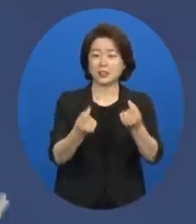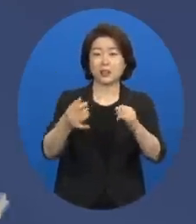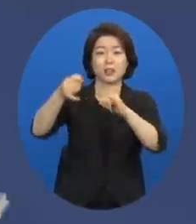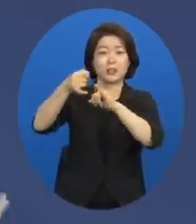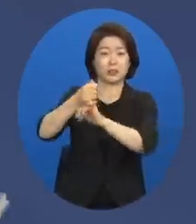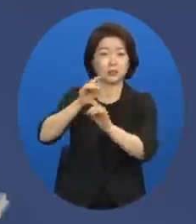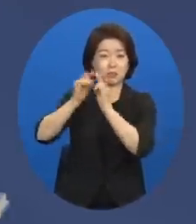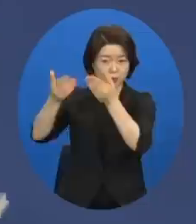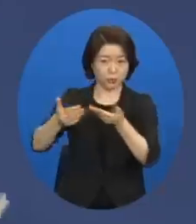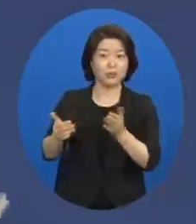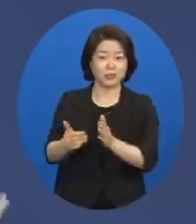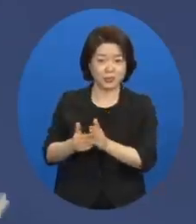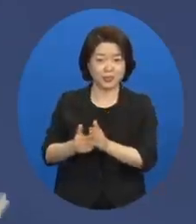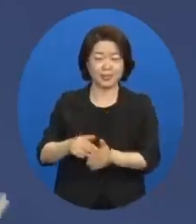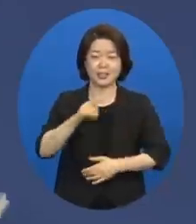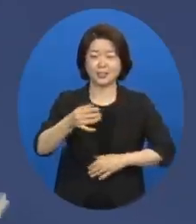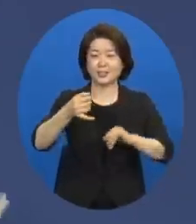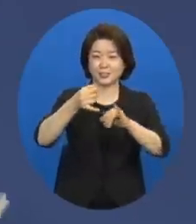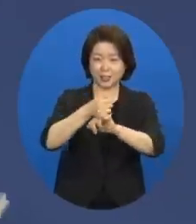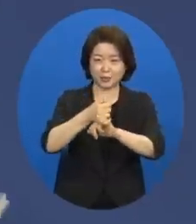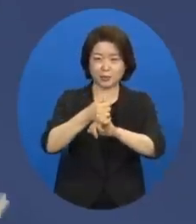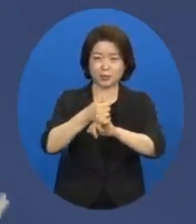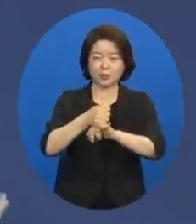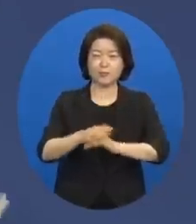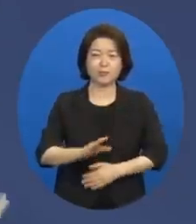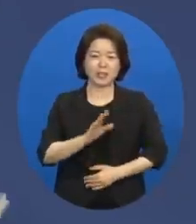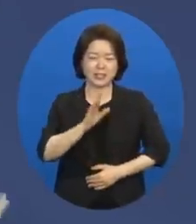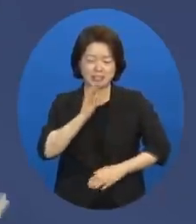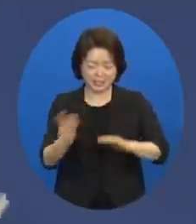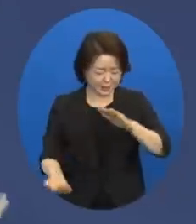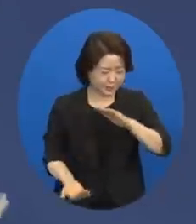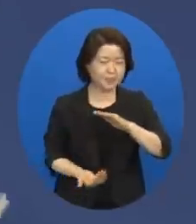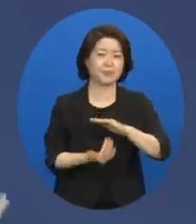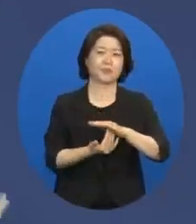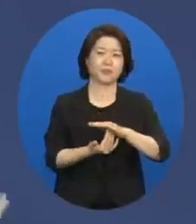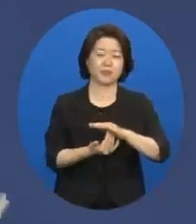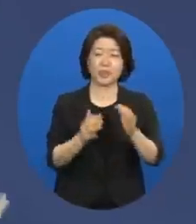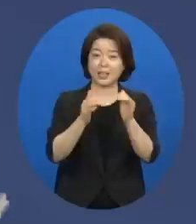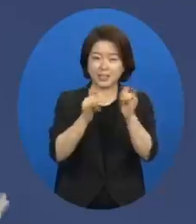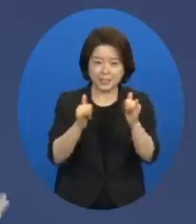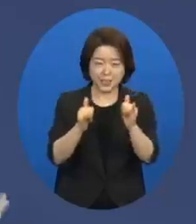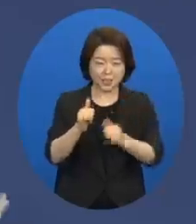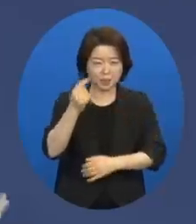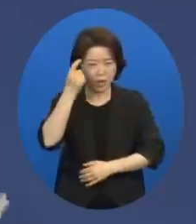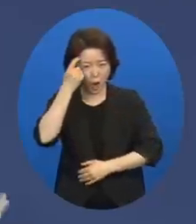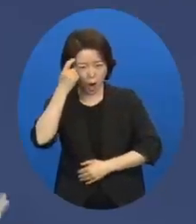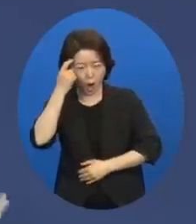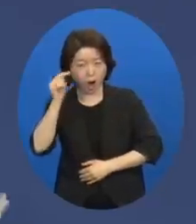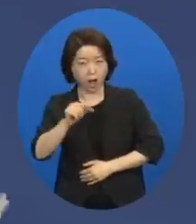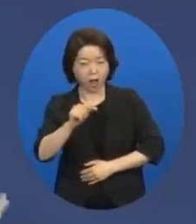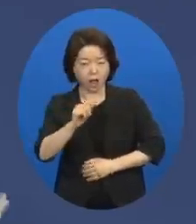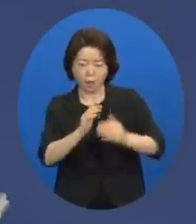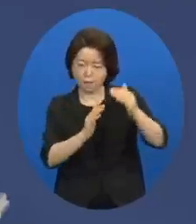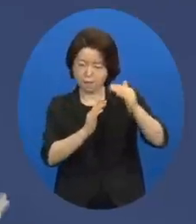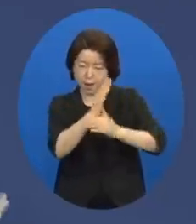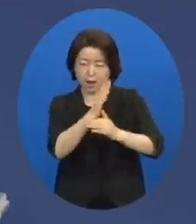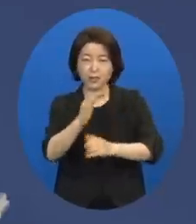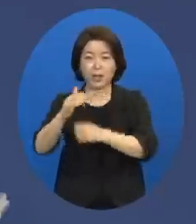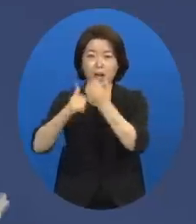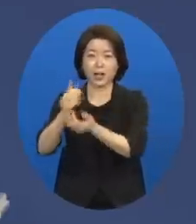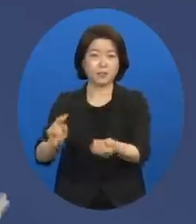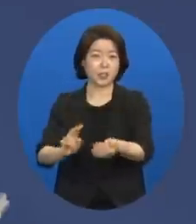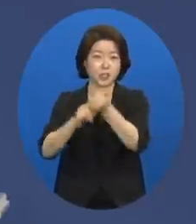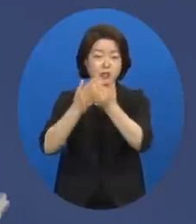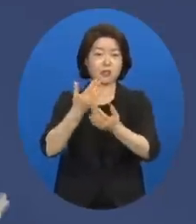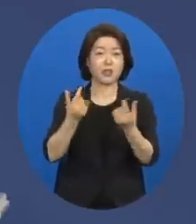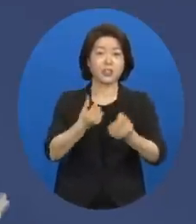약속을 하셨어요. 근데 그 약속이 실제로 이루어져서 사람들의 상상을 초월하는 하나님의 기적 같은